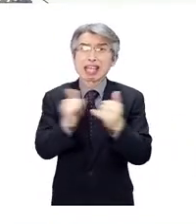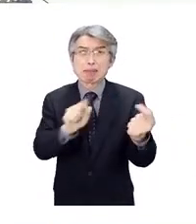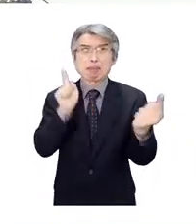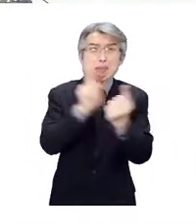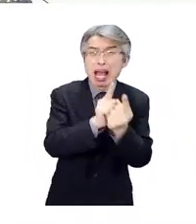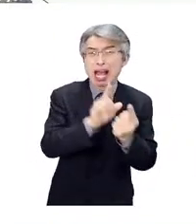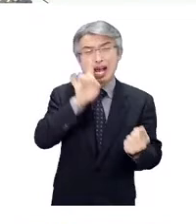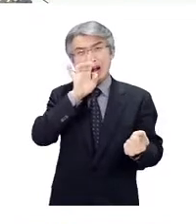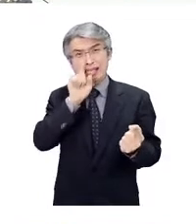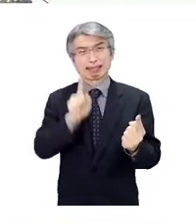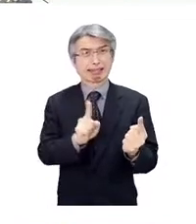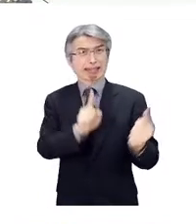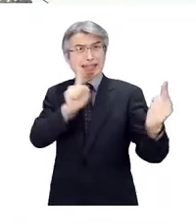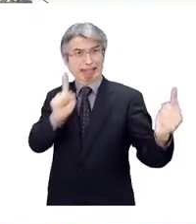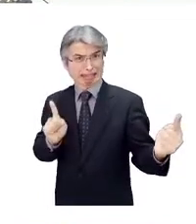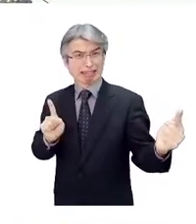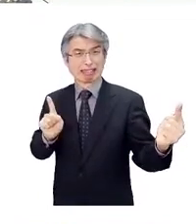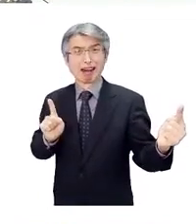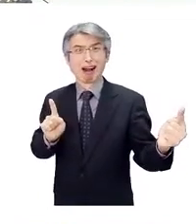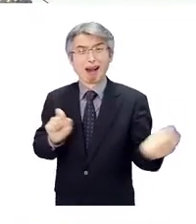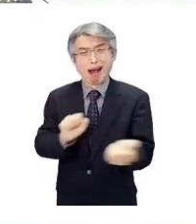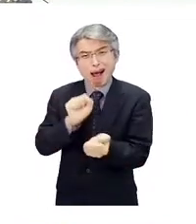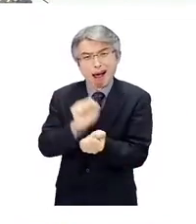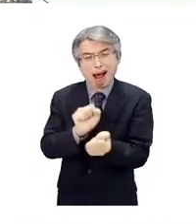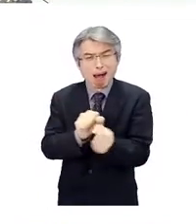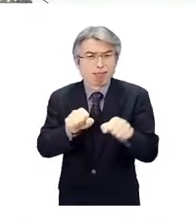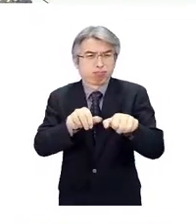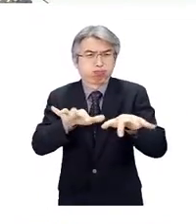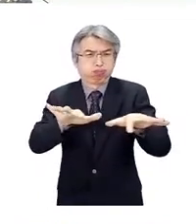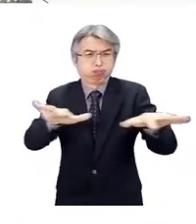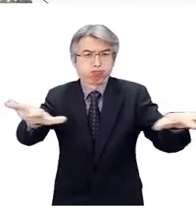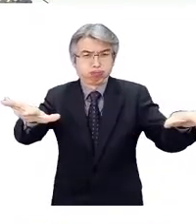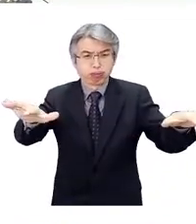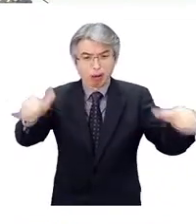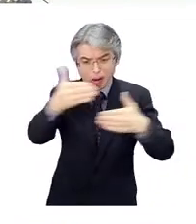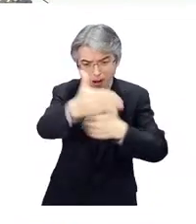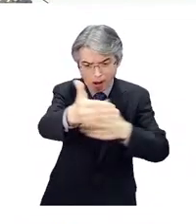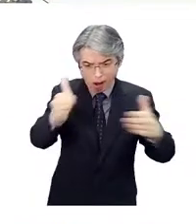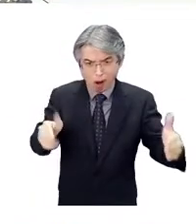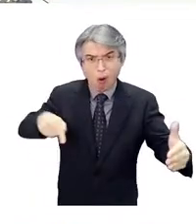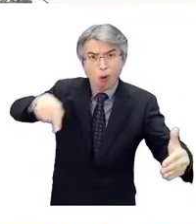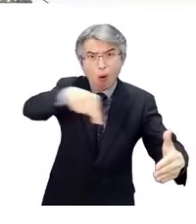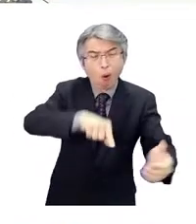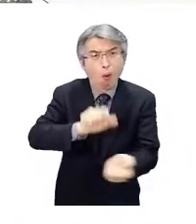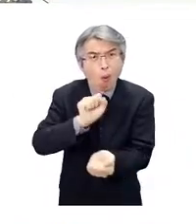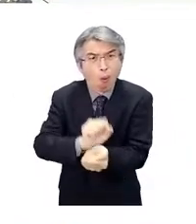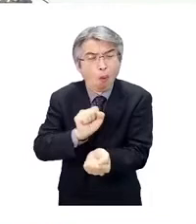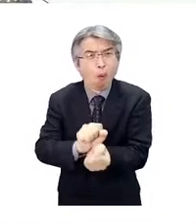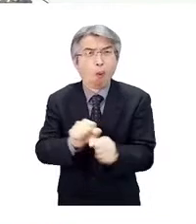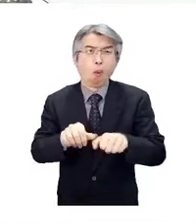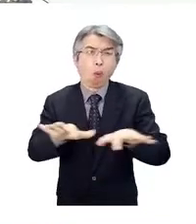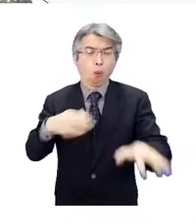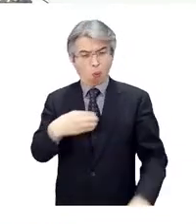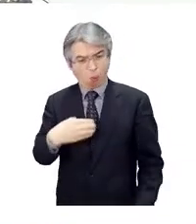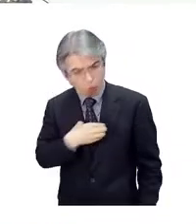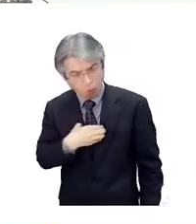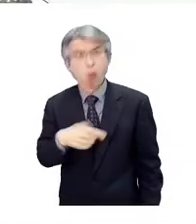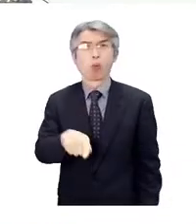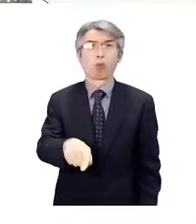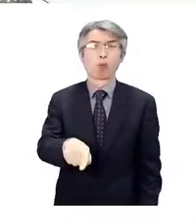격상에 따라 집단 감염 고위험 시설에 대한 휴업 권고가 내려지며 일자리와 경제에 대한 위기가